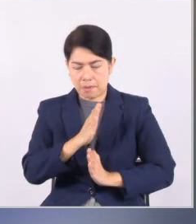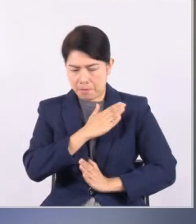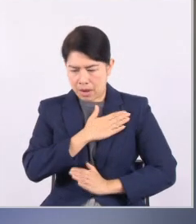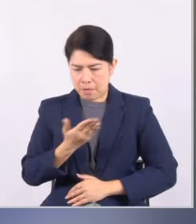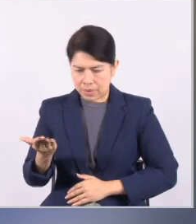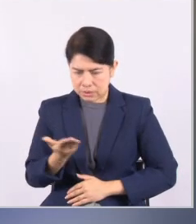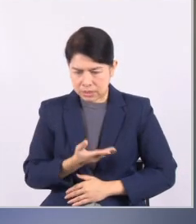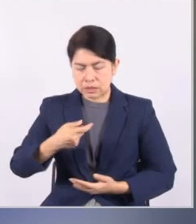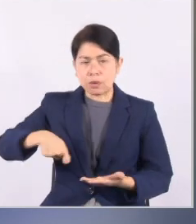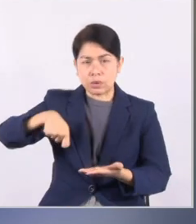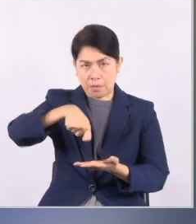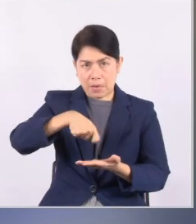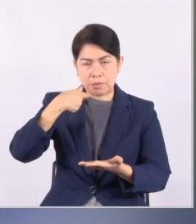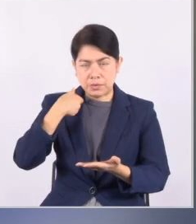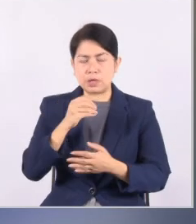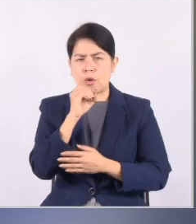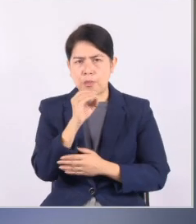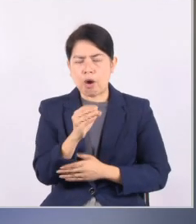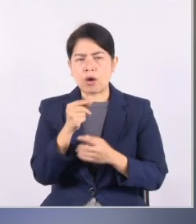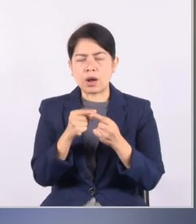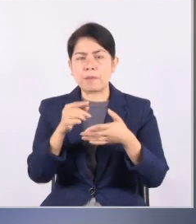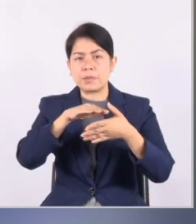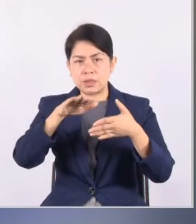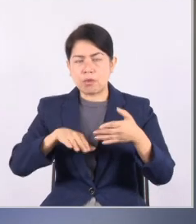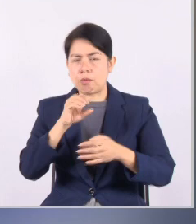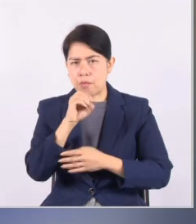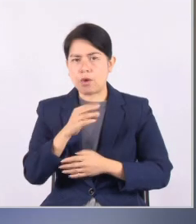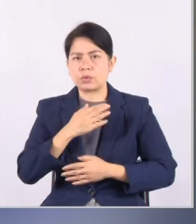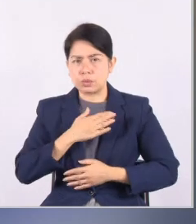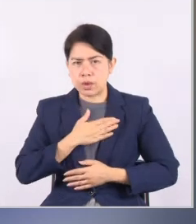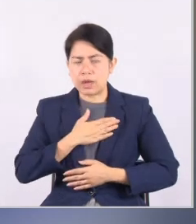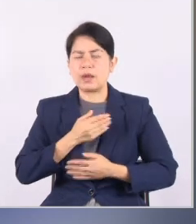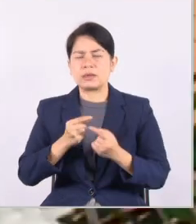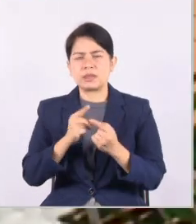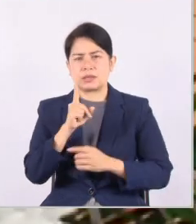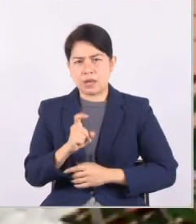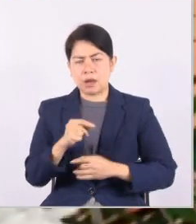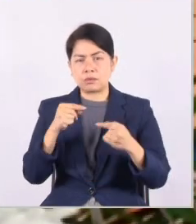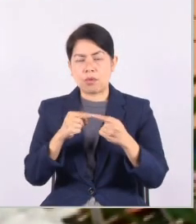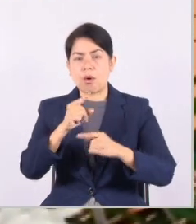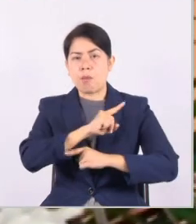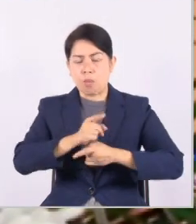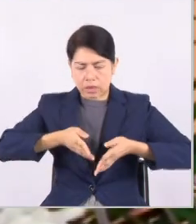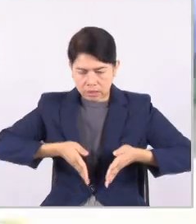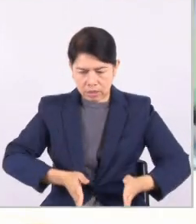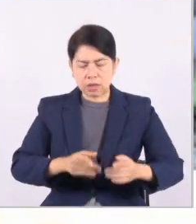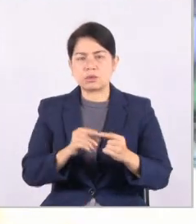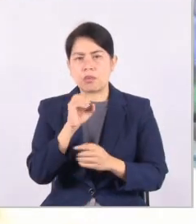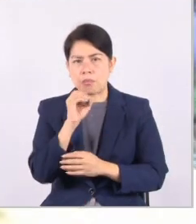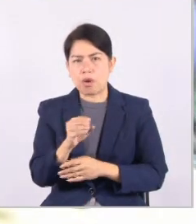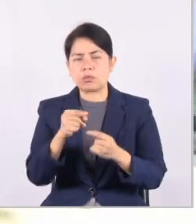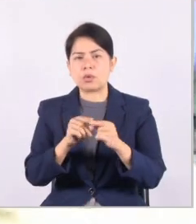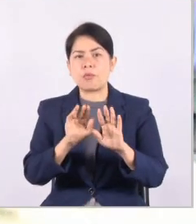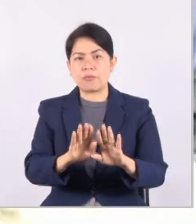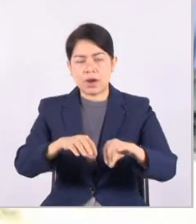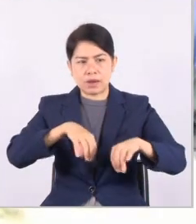จปุ๊บพูดสั่งลากับน้องๆว่าตัวเองจะจากไปในวันเกิดของตัวเองนะให้ญาติเนี่ยจัดงานศพแบบเรียบง่ายแล้ว